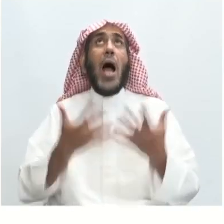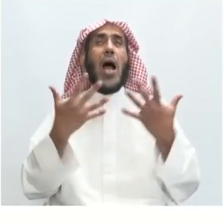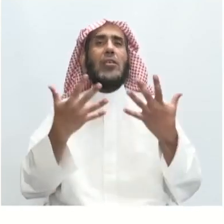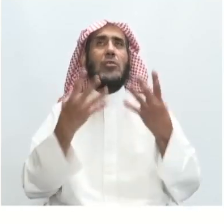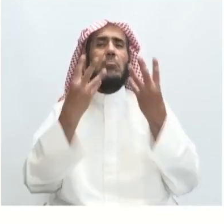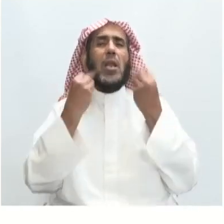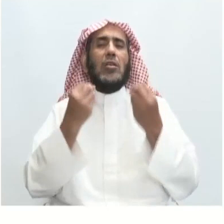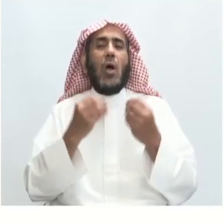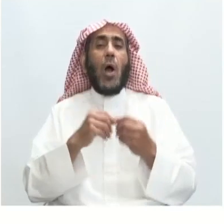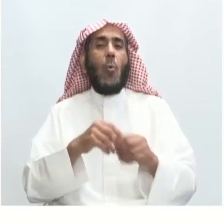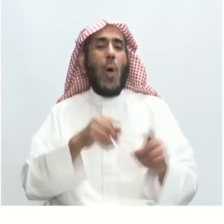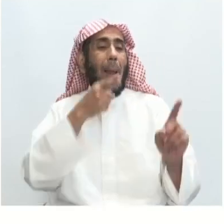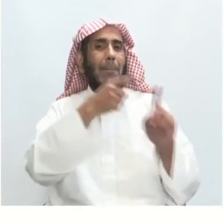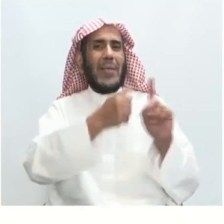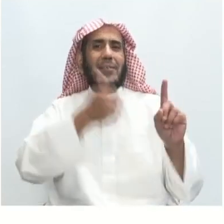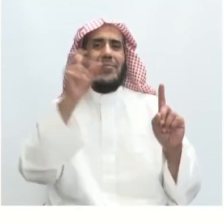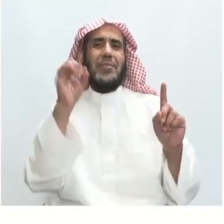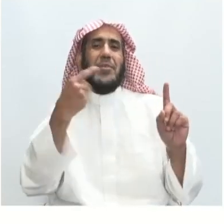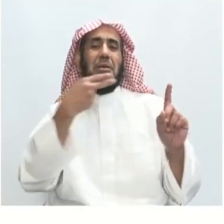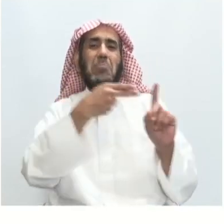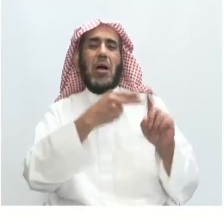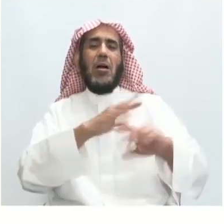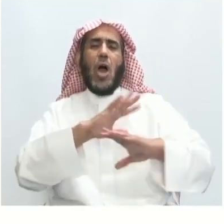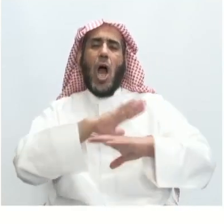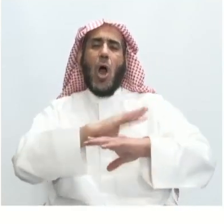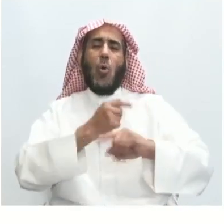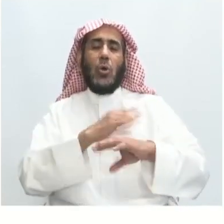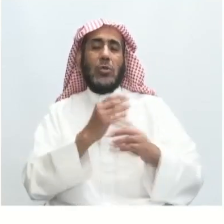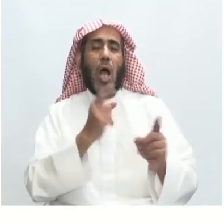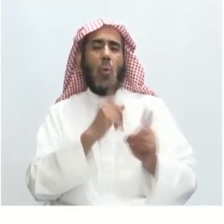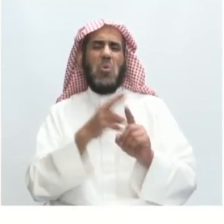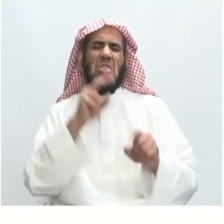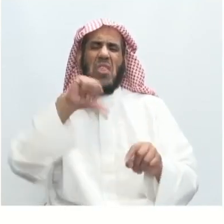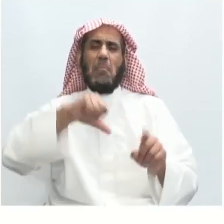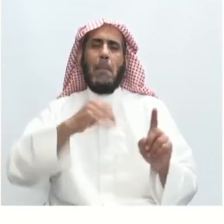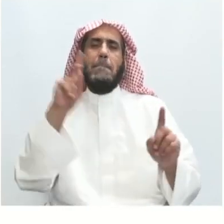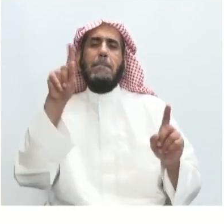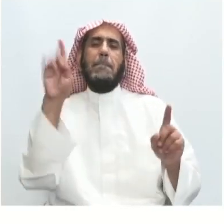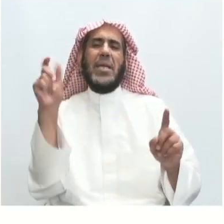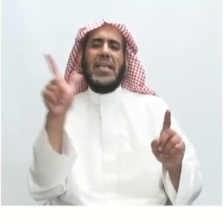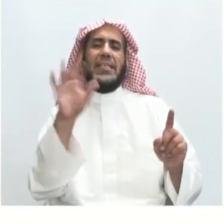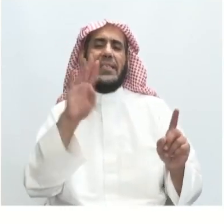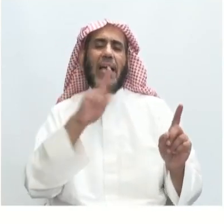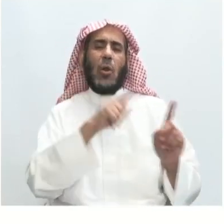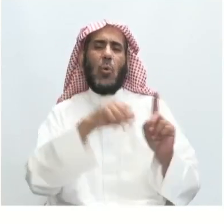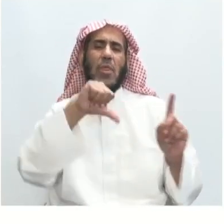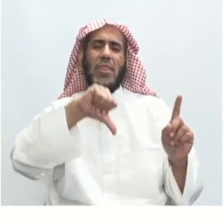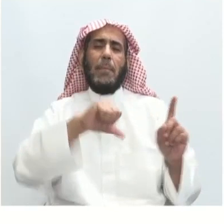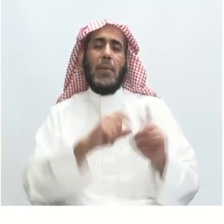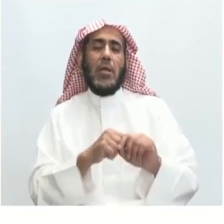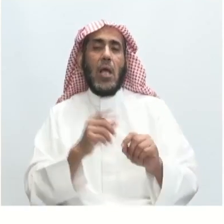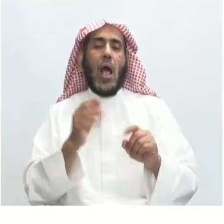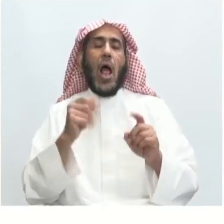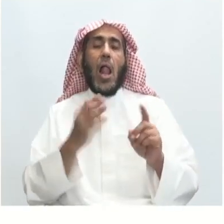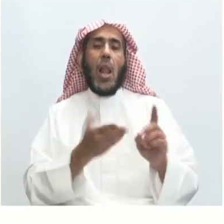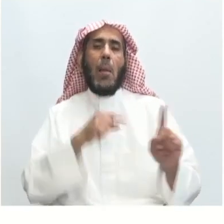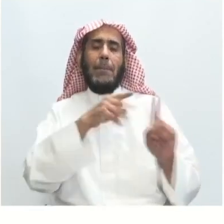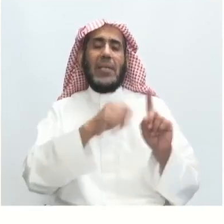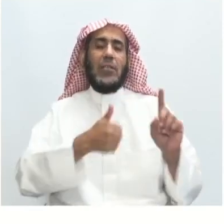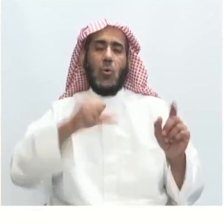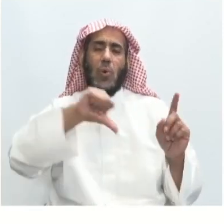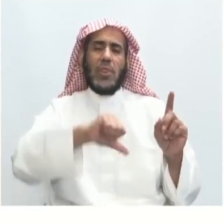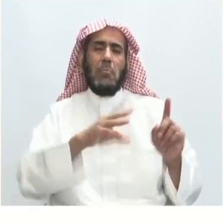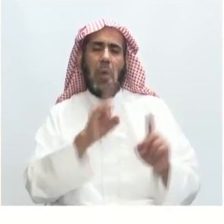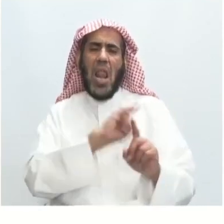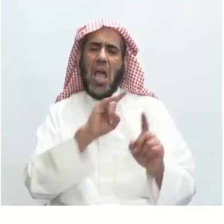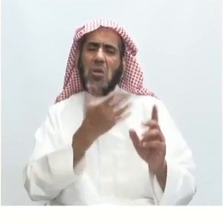او المدح نعمه الخلق الصدق او الذنب بئس الخلق الكذب فهنا المدح والذم وغيرها هنا